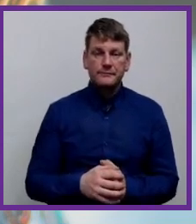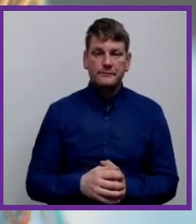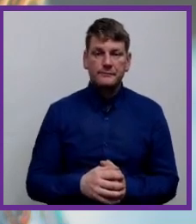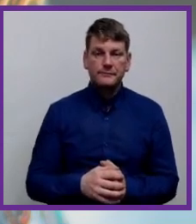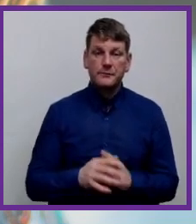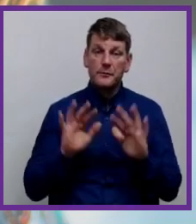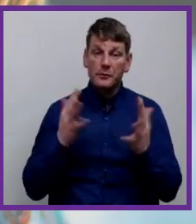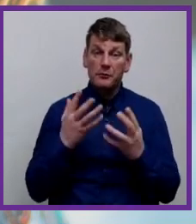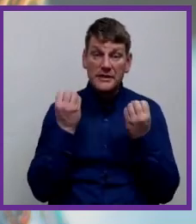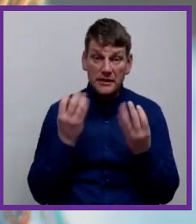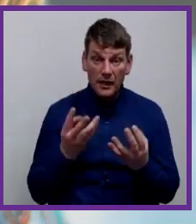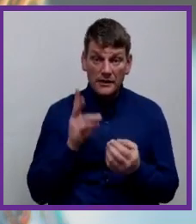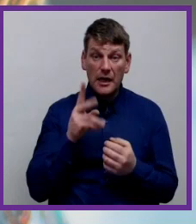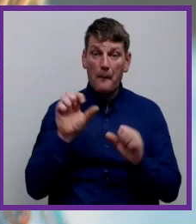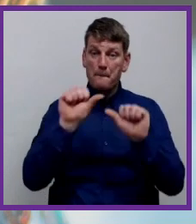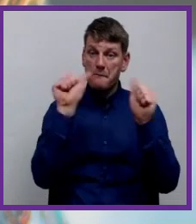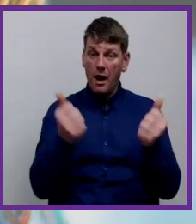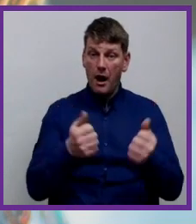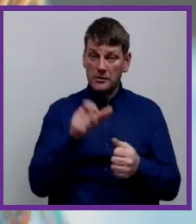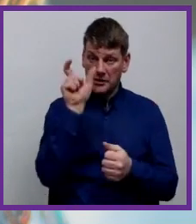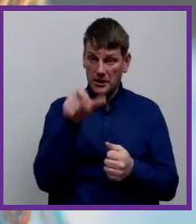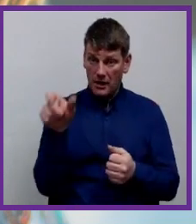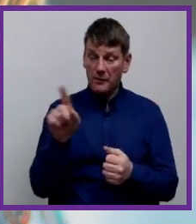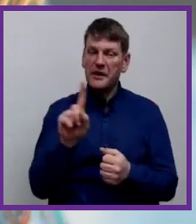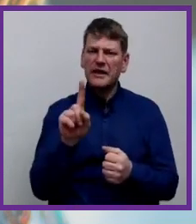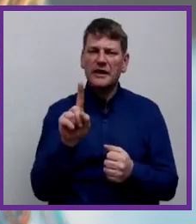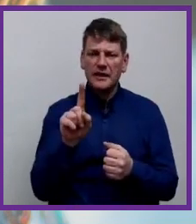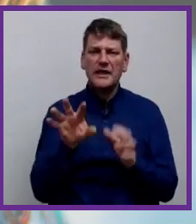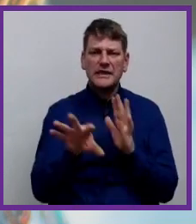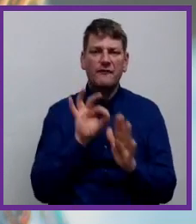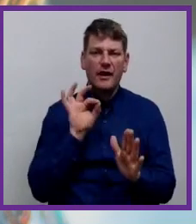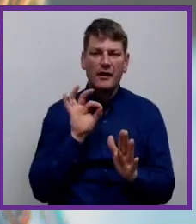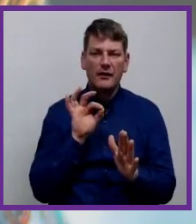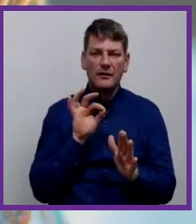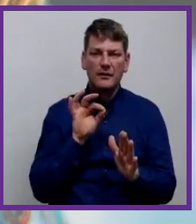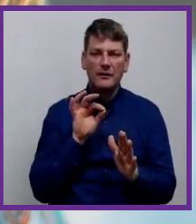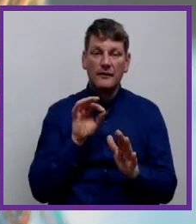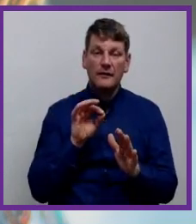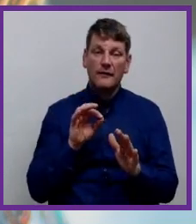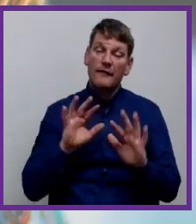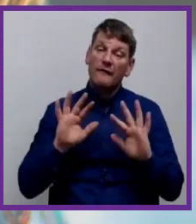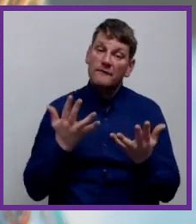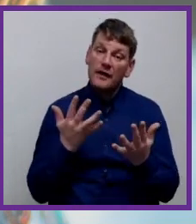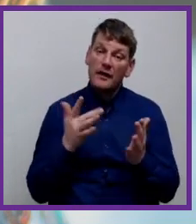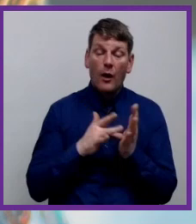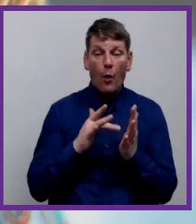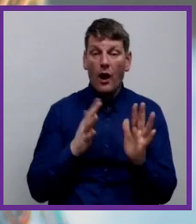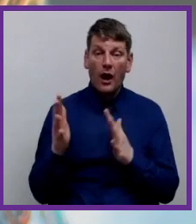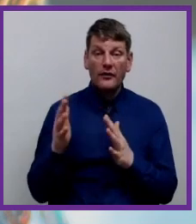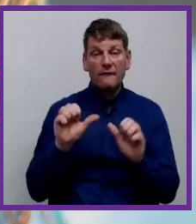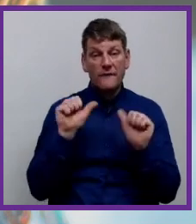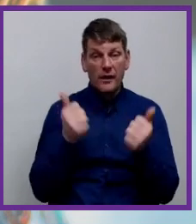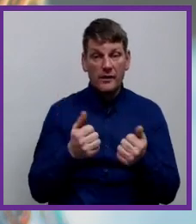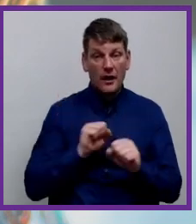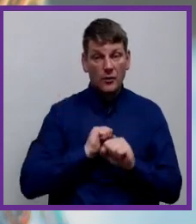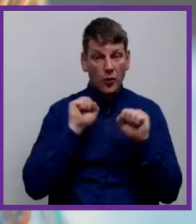Bet skaidrs, ka māksliniekam ir izvēle vai vai kaut kādā veidā